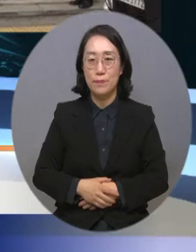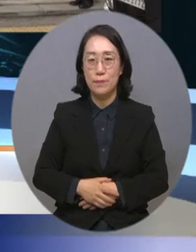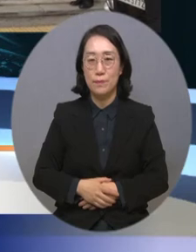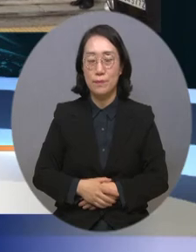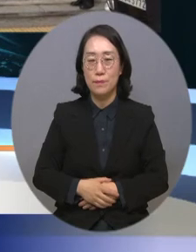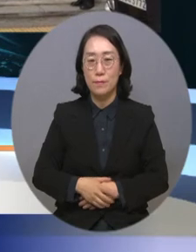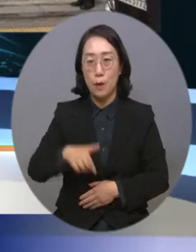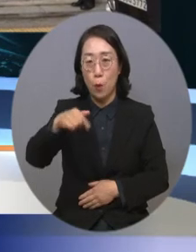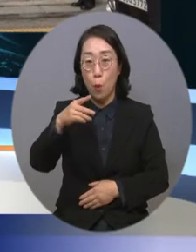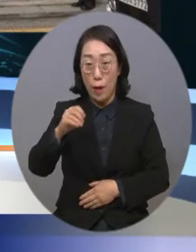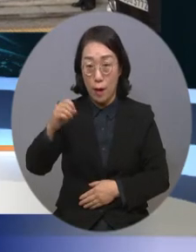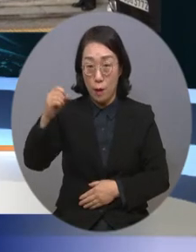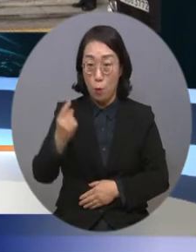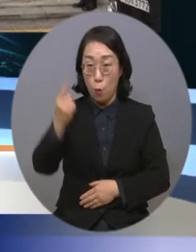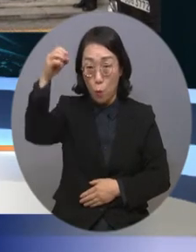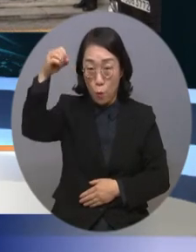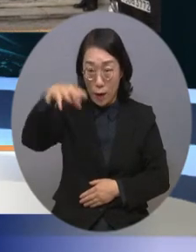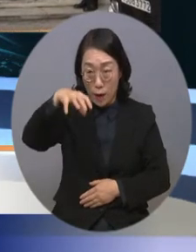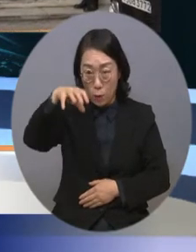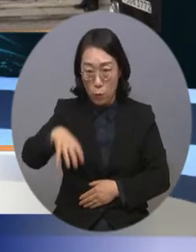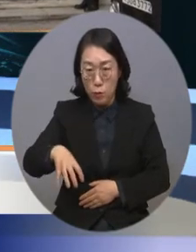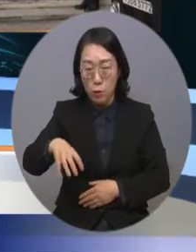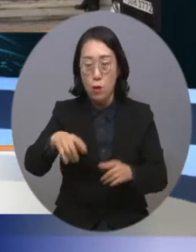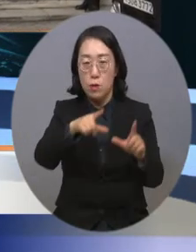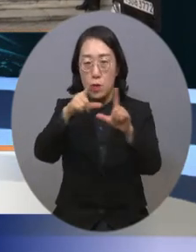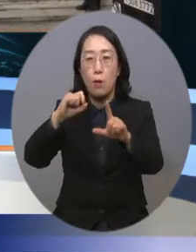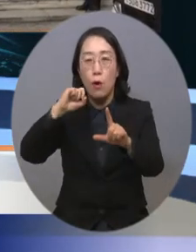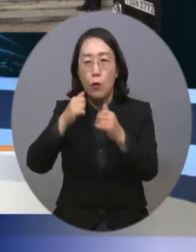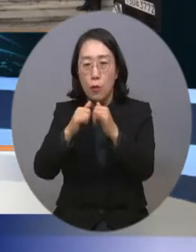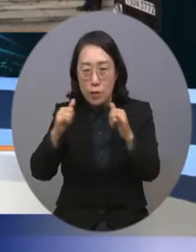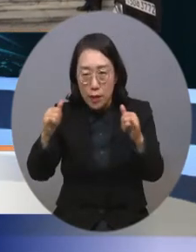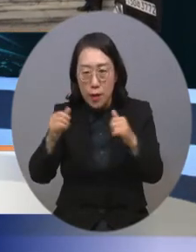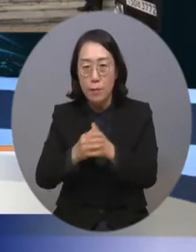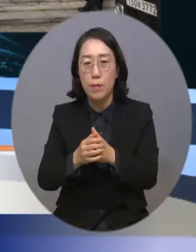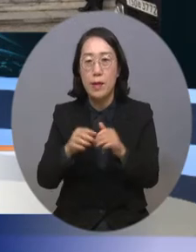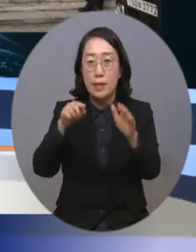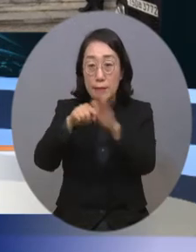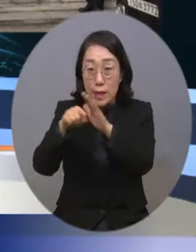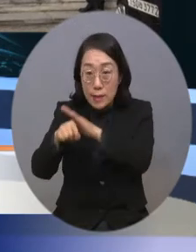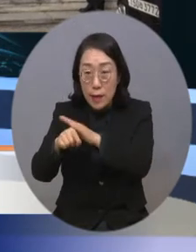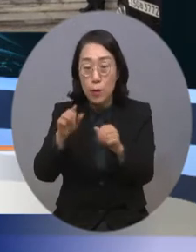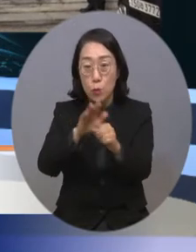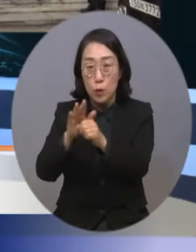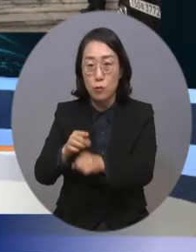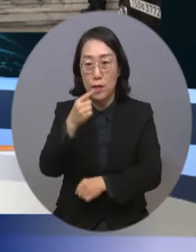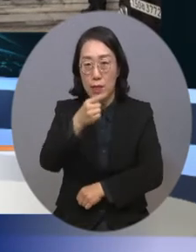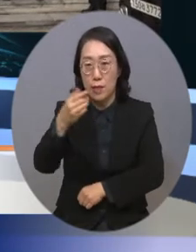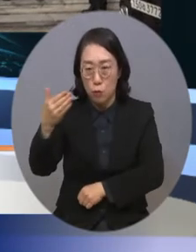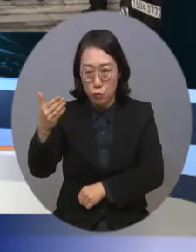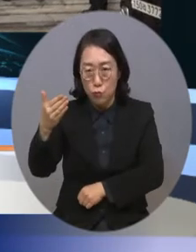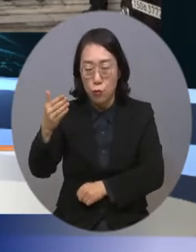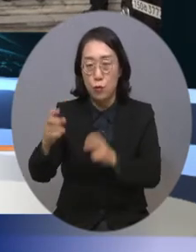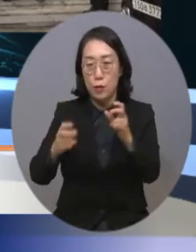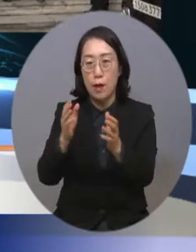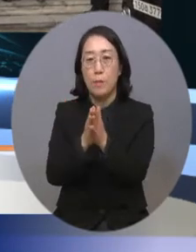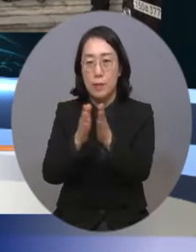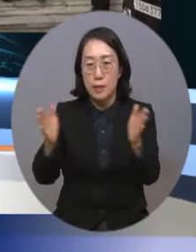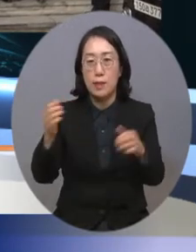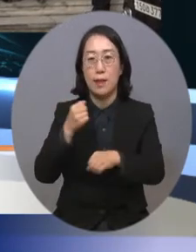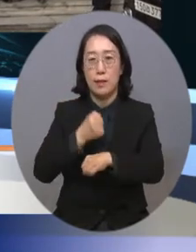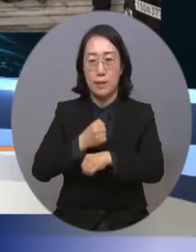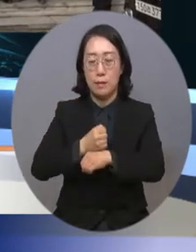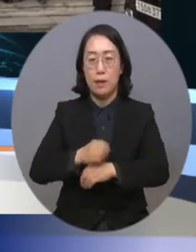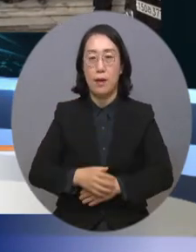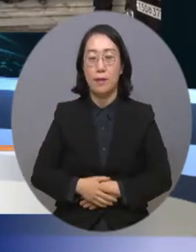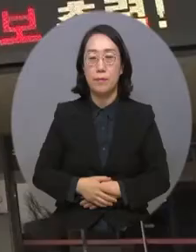고향 씨가 취약계층을 적극 지원하기 위해 생활 복지 119 사업을 추진하기로 했습니다 자세한 소실 정성기 작아서